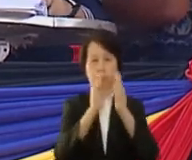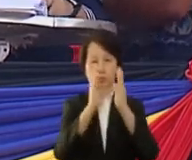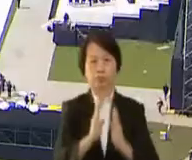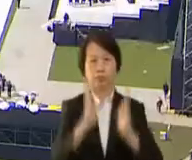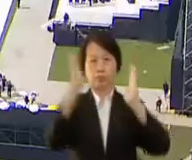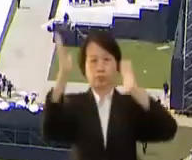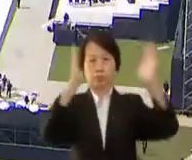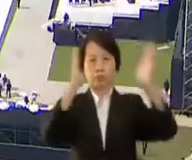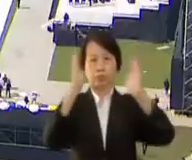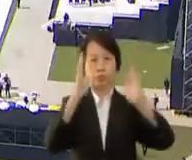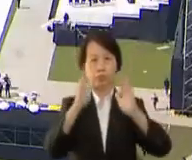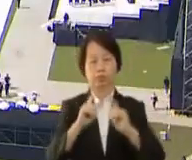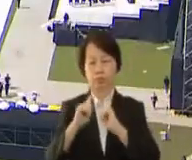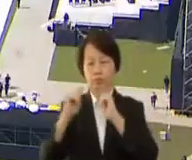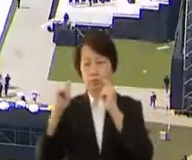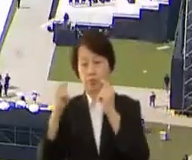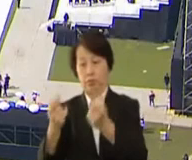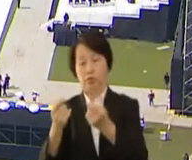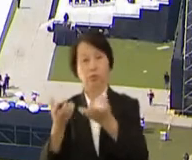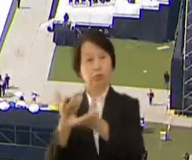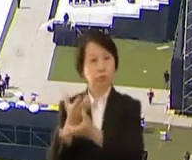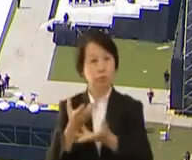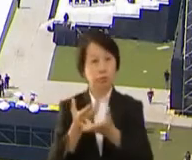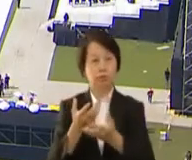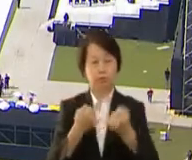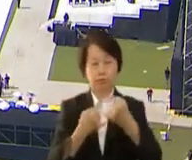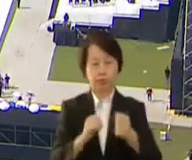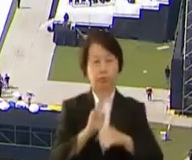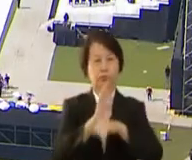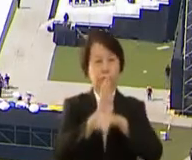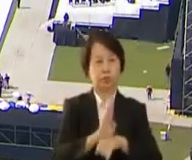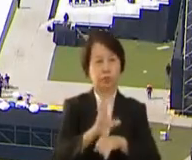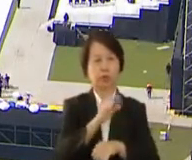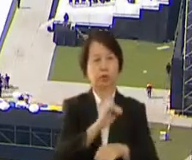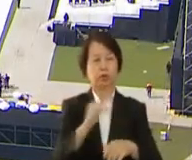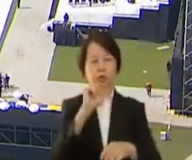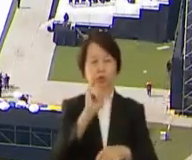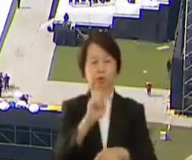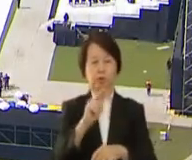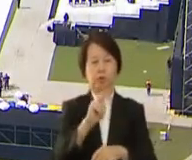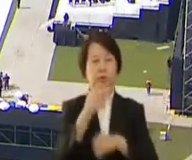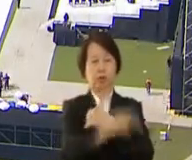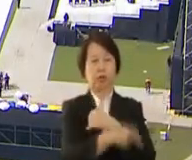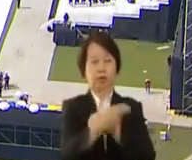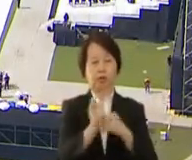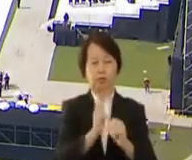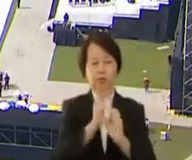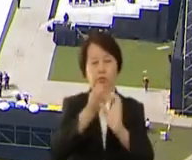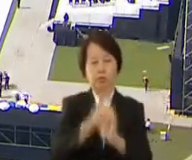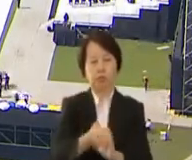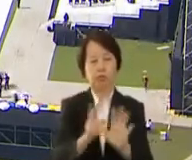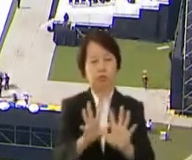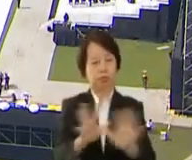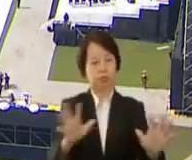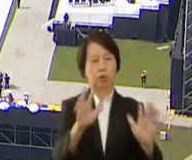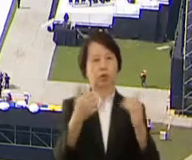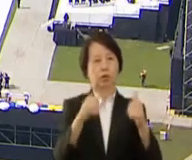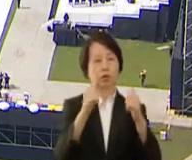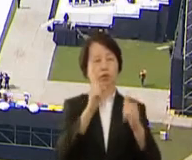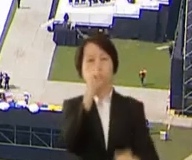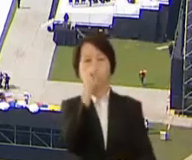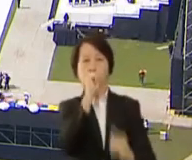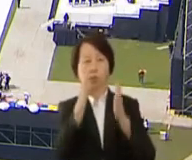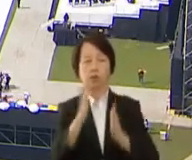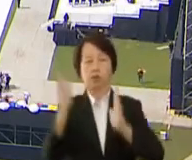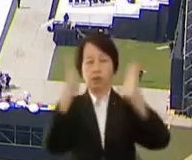Malaysia. Kontingen ini diselaraskan oleh Jabatan Kebudayaan dan Kesenian Negara dan disertai oleh barisan artis tanah